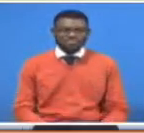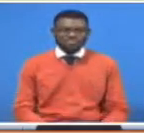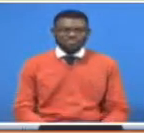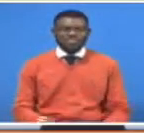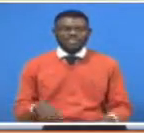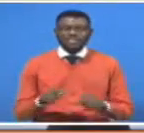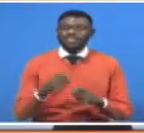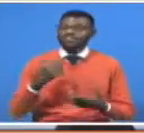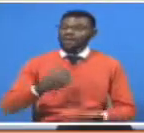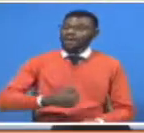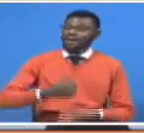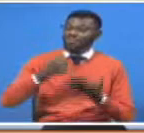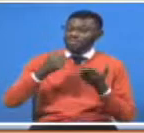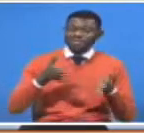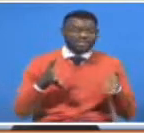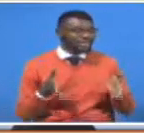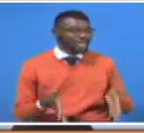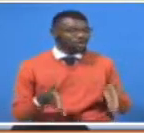Bajeti ya safari hii,